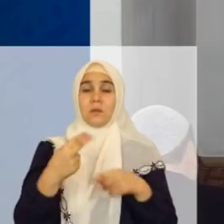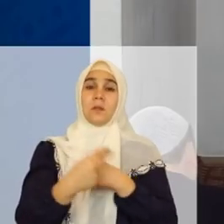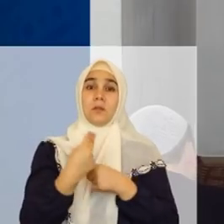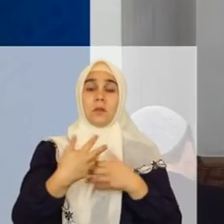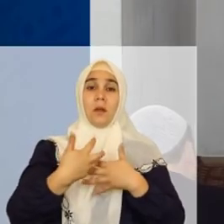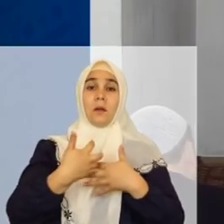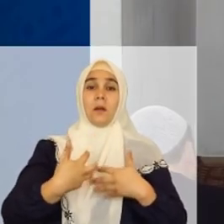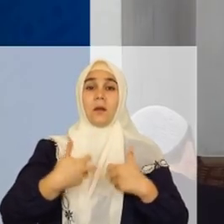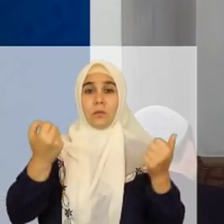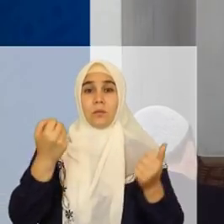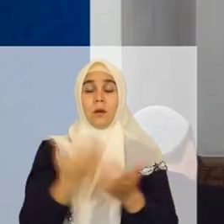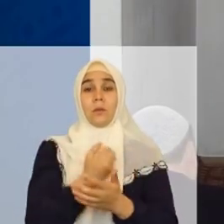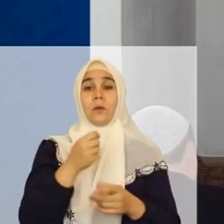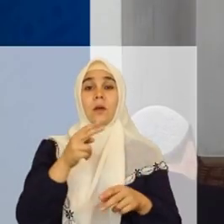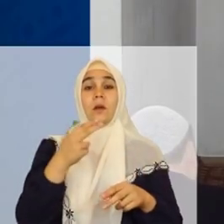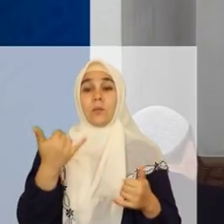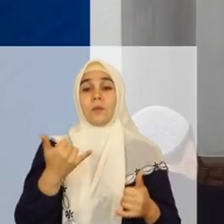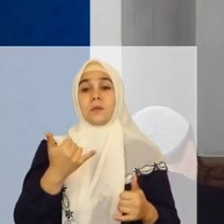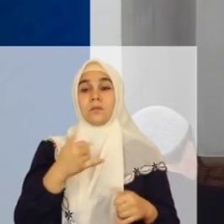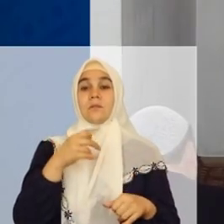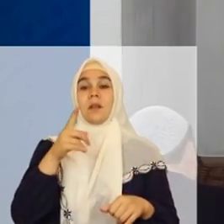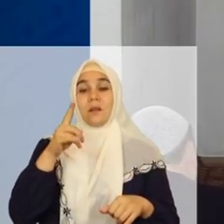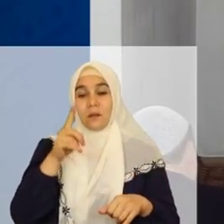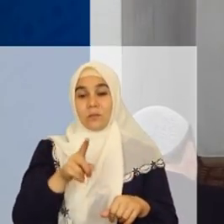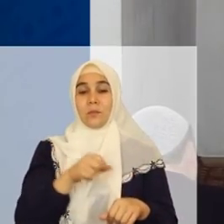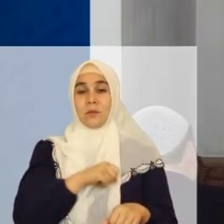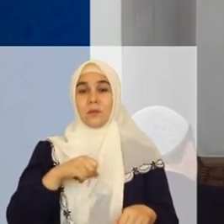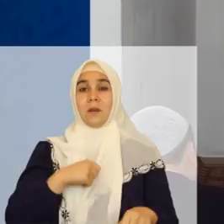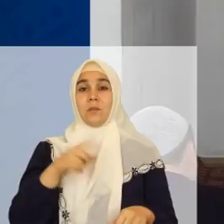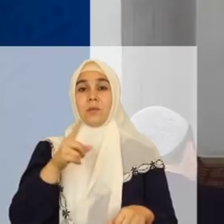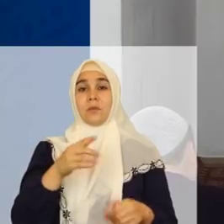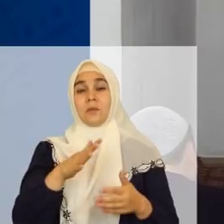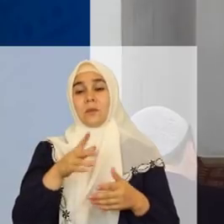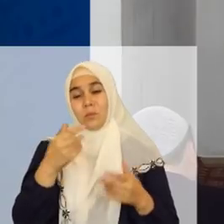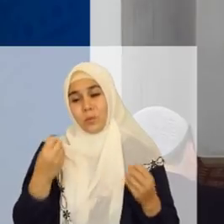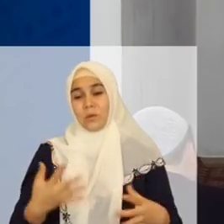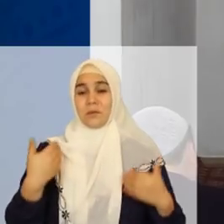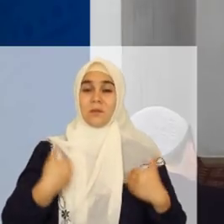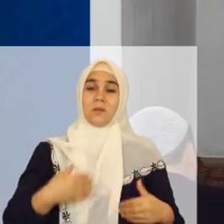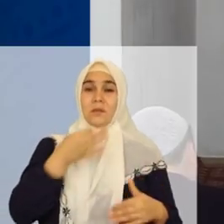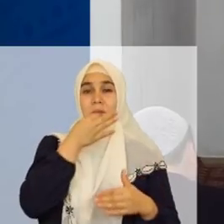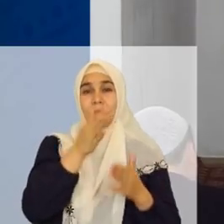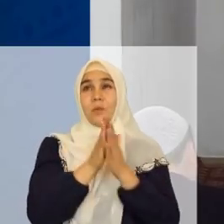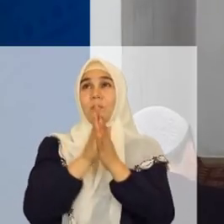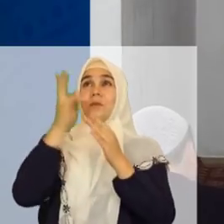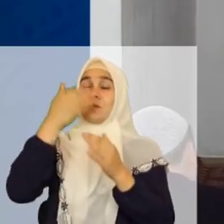ketdi. Lekin bizning kamchiligimiz shu bu yog'ini so'raymiz-da, jismoniy tarafini